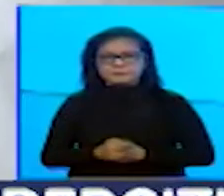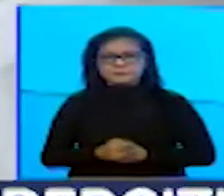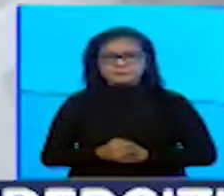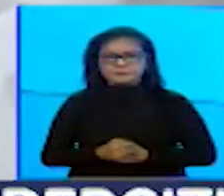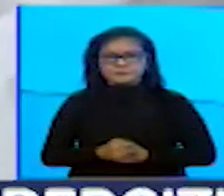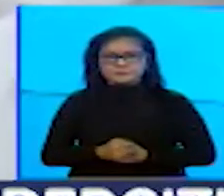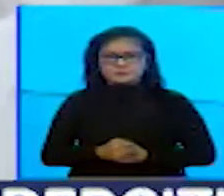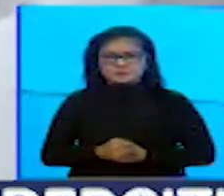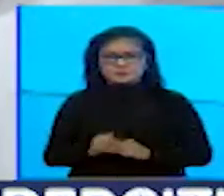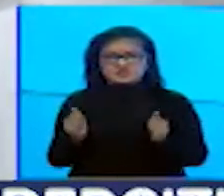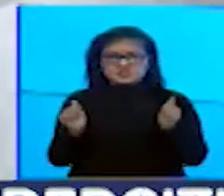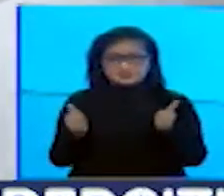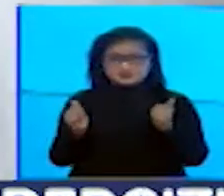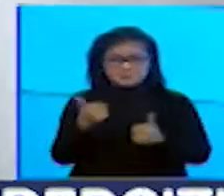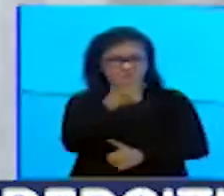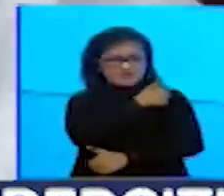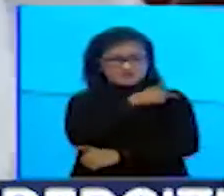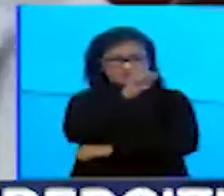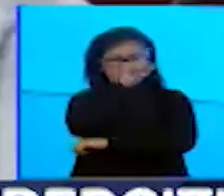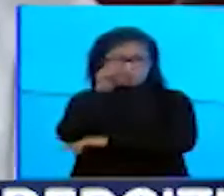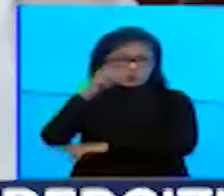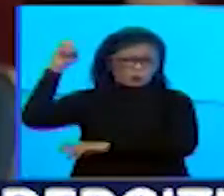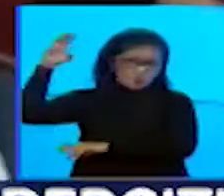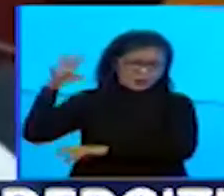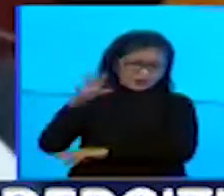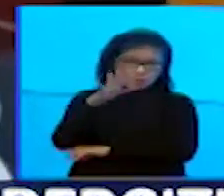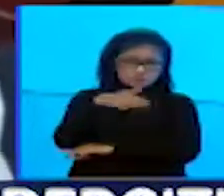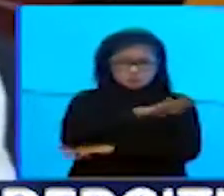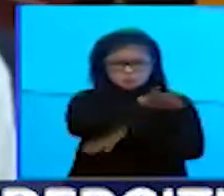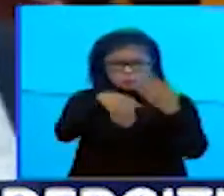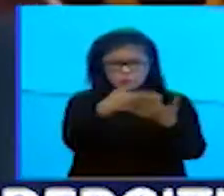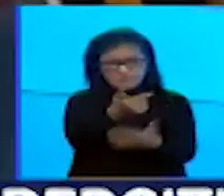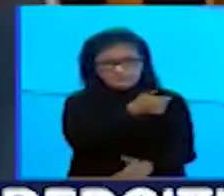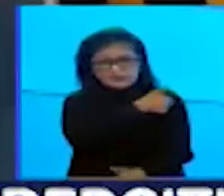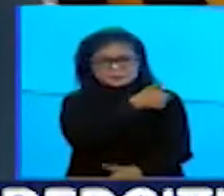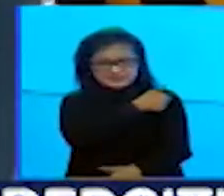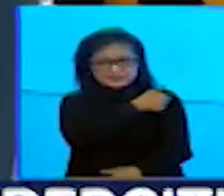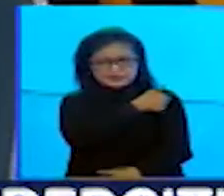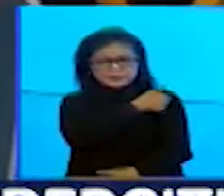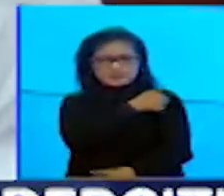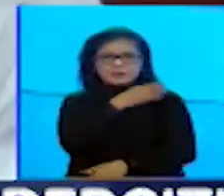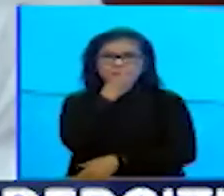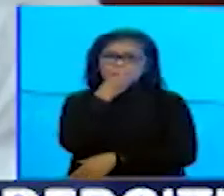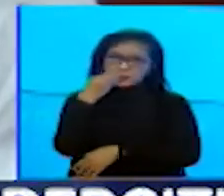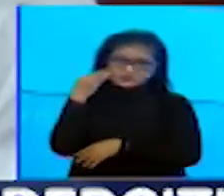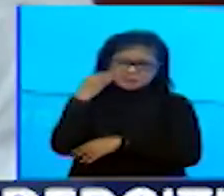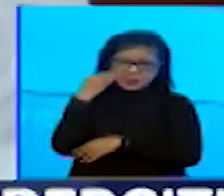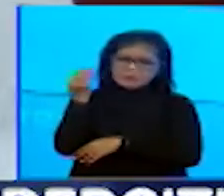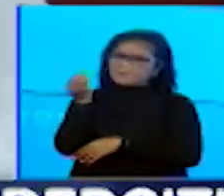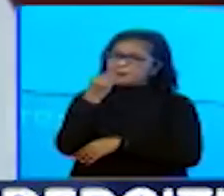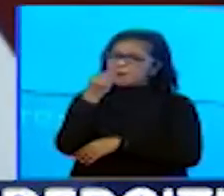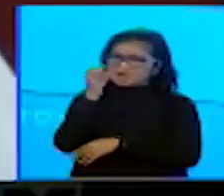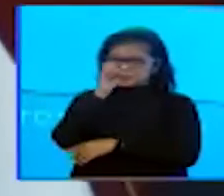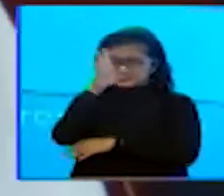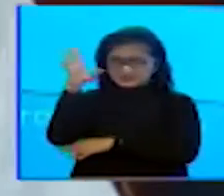untuk persiapan vaksinasi di bulan Ramadan, penerima yang sedang menjalankan puasa diimbau makan sahur dengan makanan yang cukup dan bergizi, dan tidak melakukan